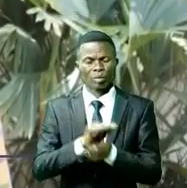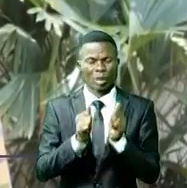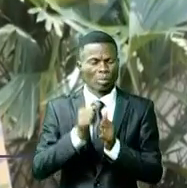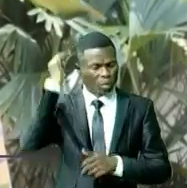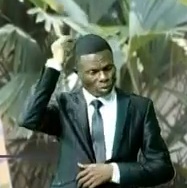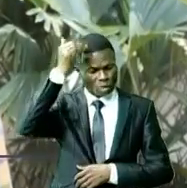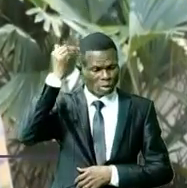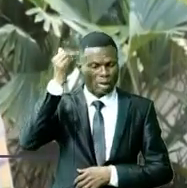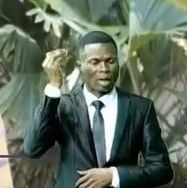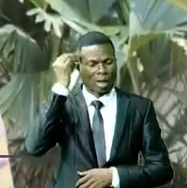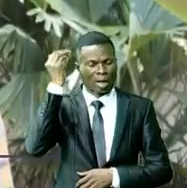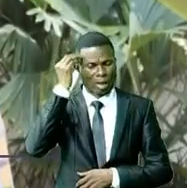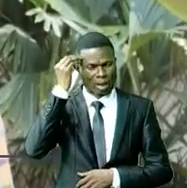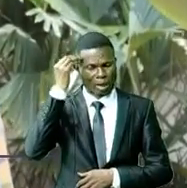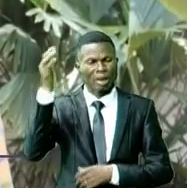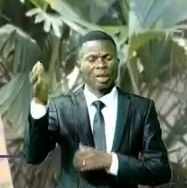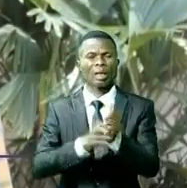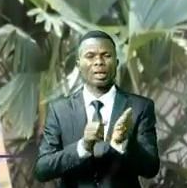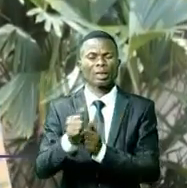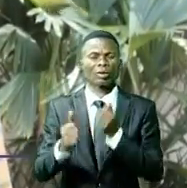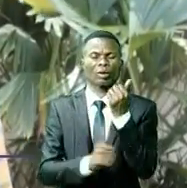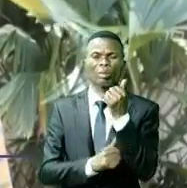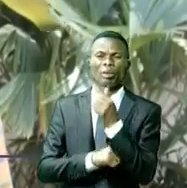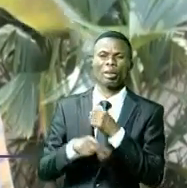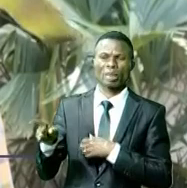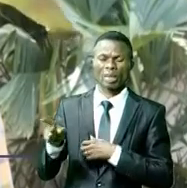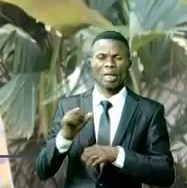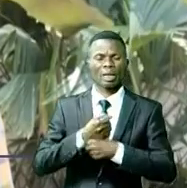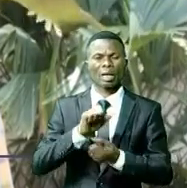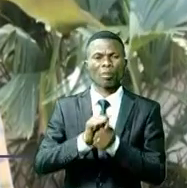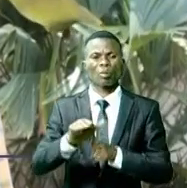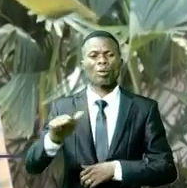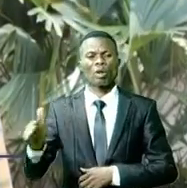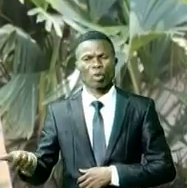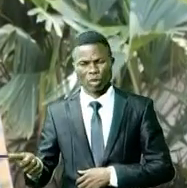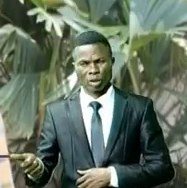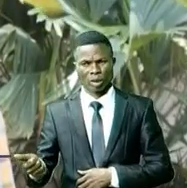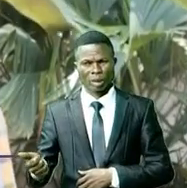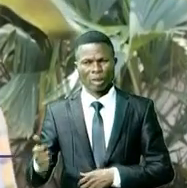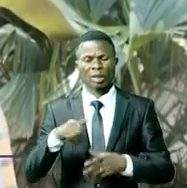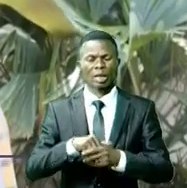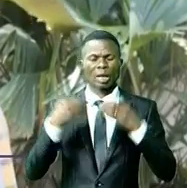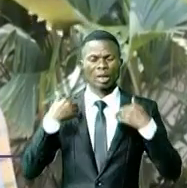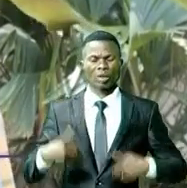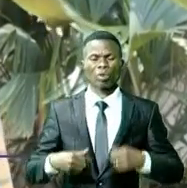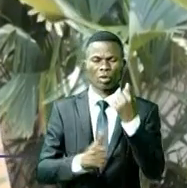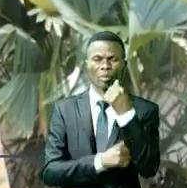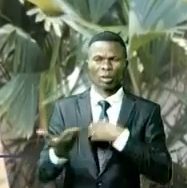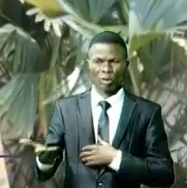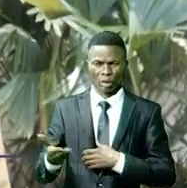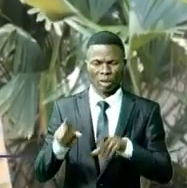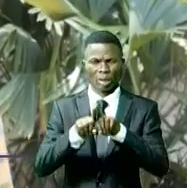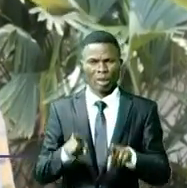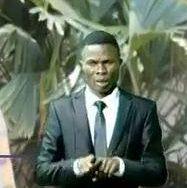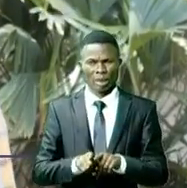et sur les plans psychologiques, ça peut engendrer d'autres problèmes que nous pouvons mettre